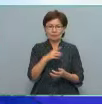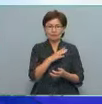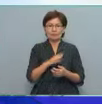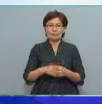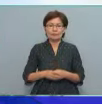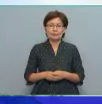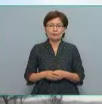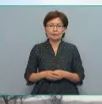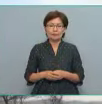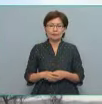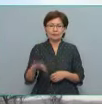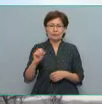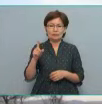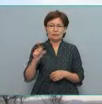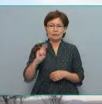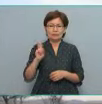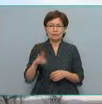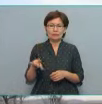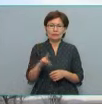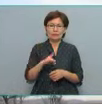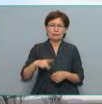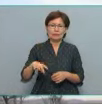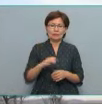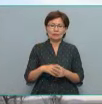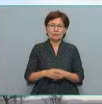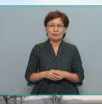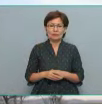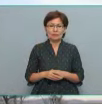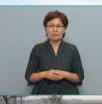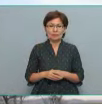шаруалар. Созақ ауданынан Мұхтар Атабек, Талғат Елебек, Гүлмаржан Молдадос, жаңалықтар.